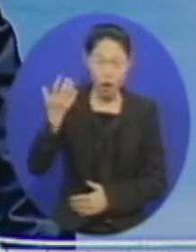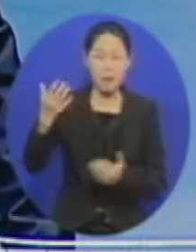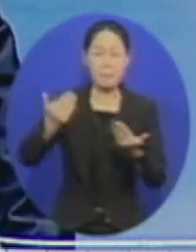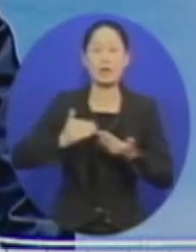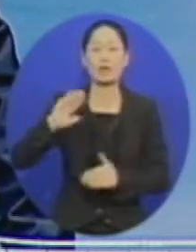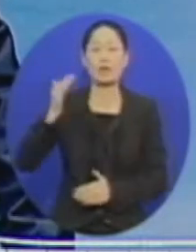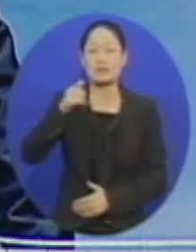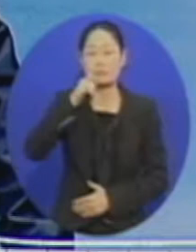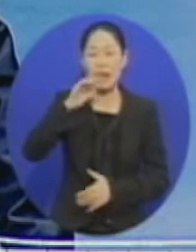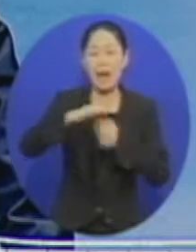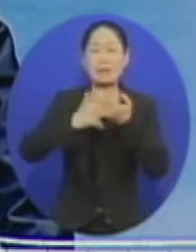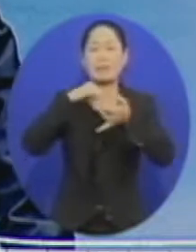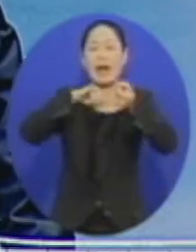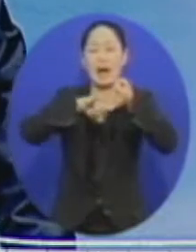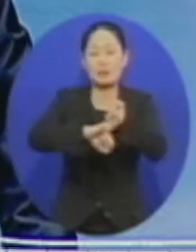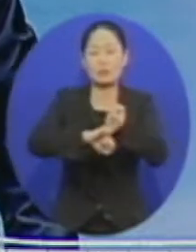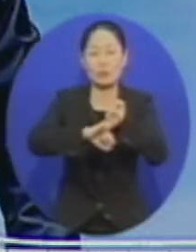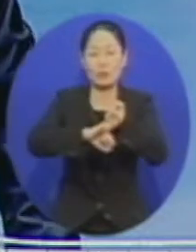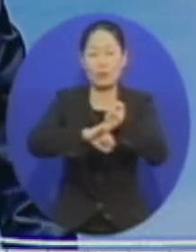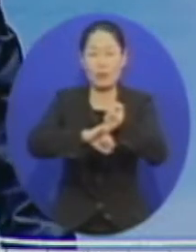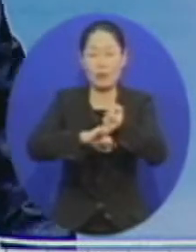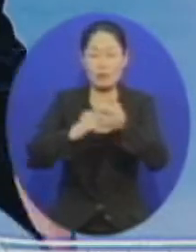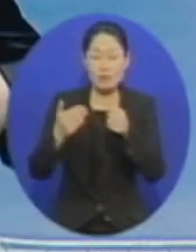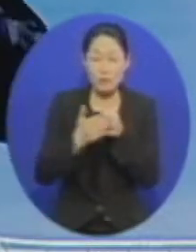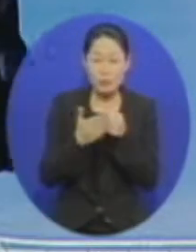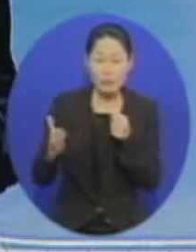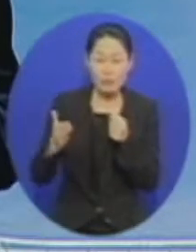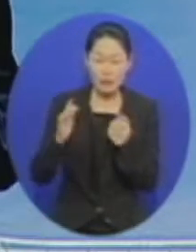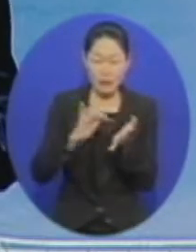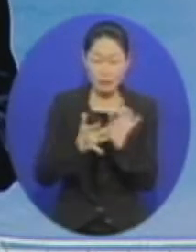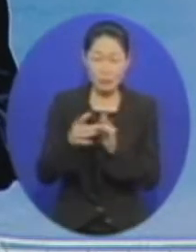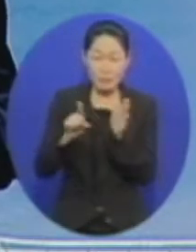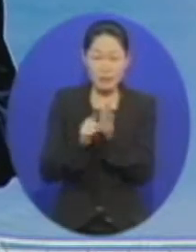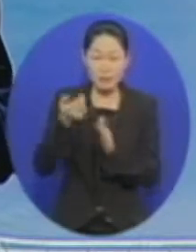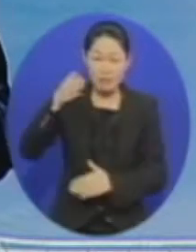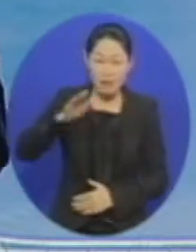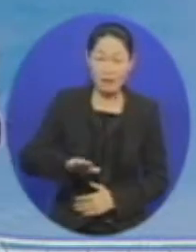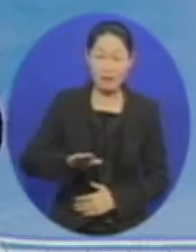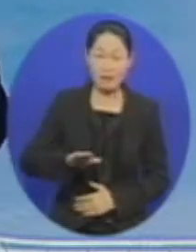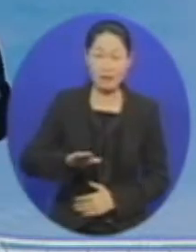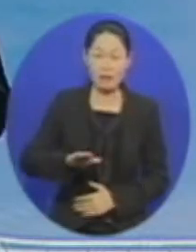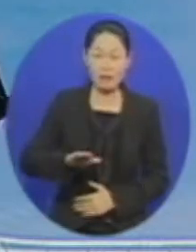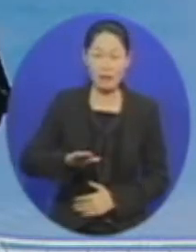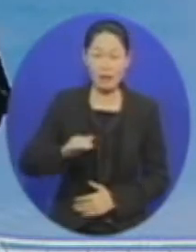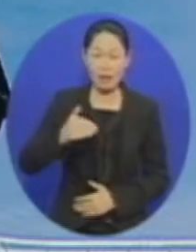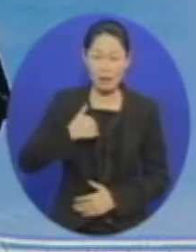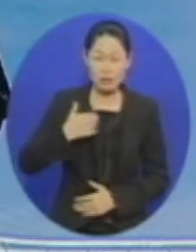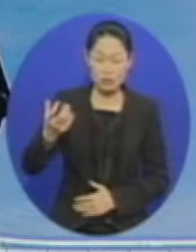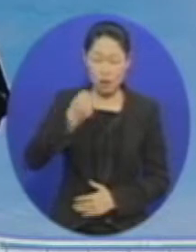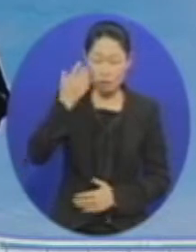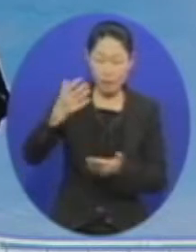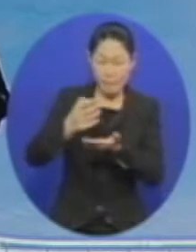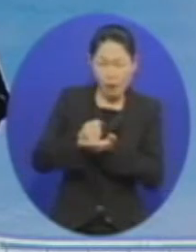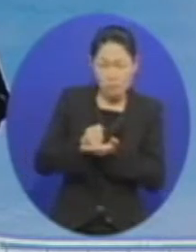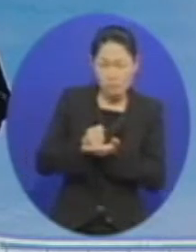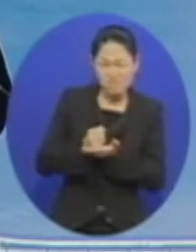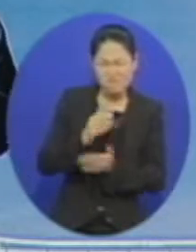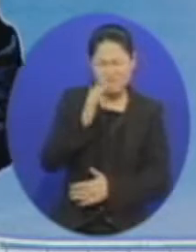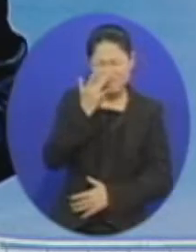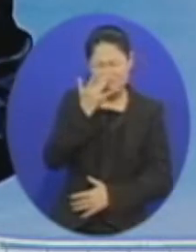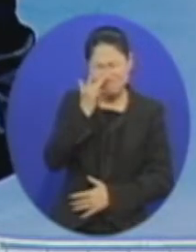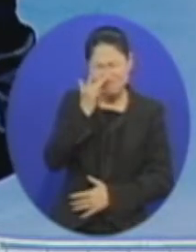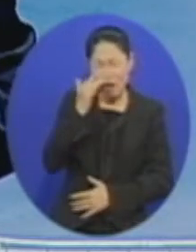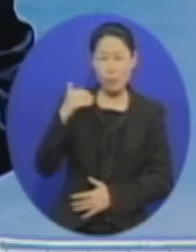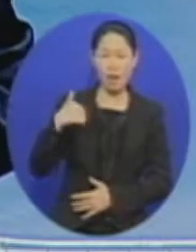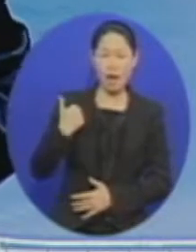약속이 있어요 그러므로 예수를 믿었는데 나도 나는 성령은 받은건 모르게 써